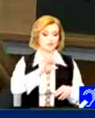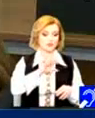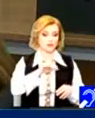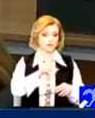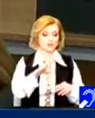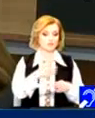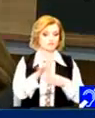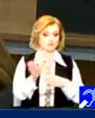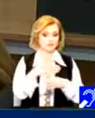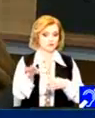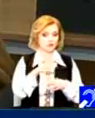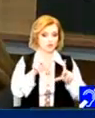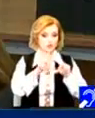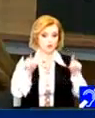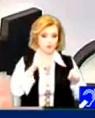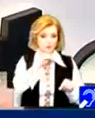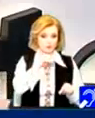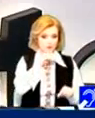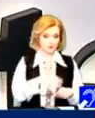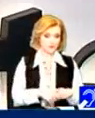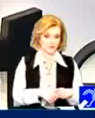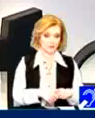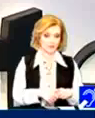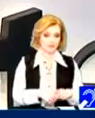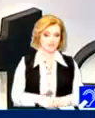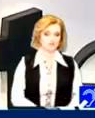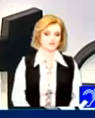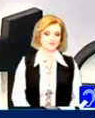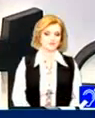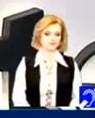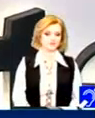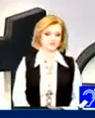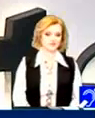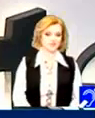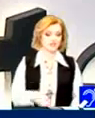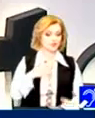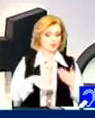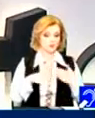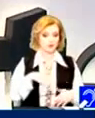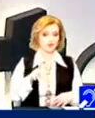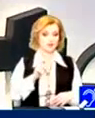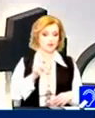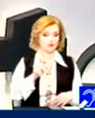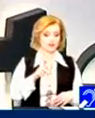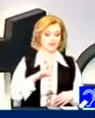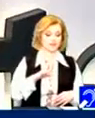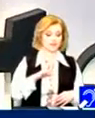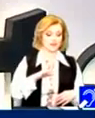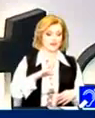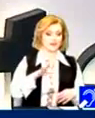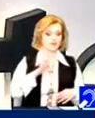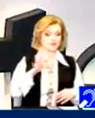de excelență selectate în urma unui concurs. Rezidă în integrare eficientă a tehnologiilor informaționale în